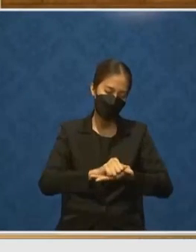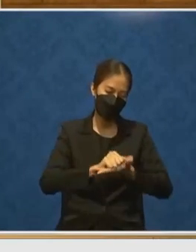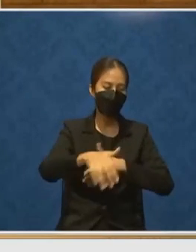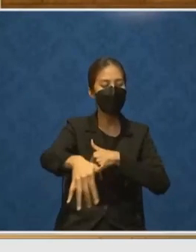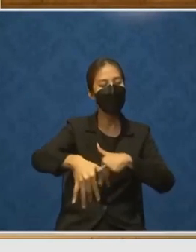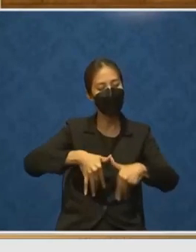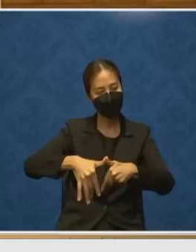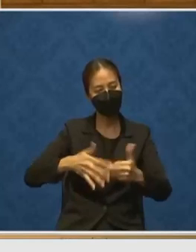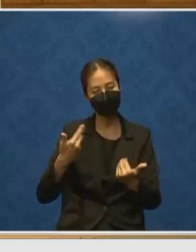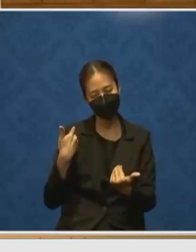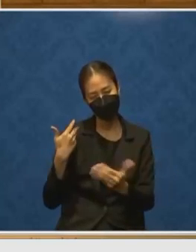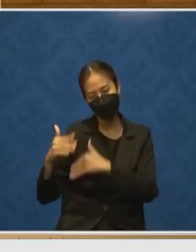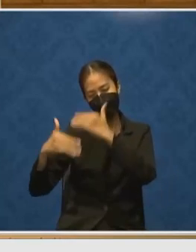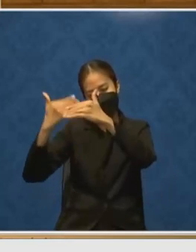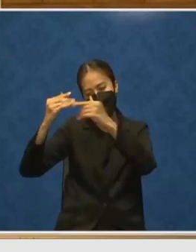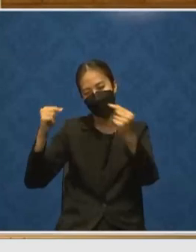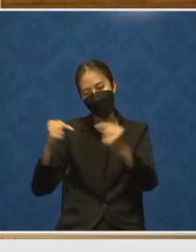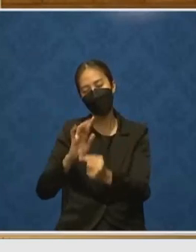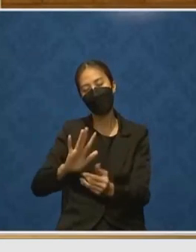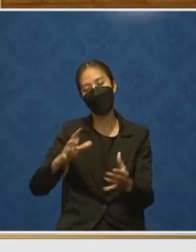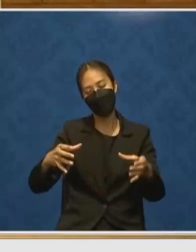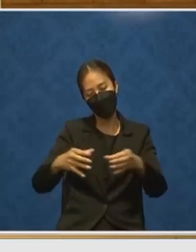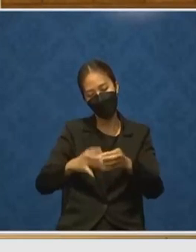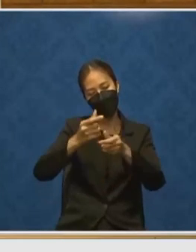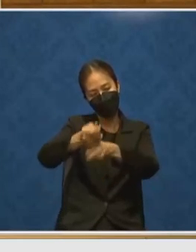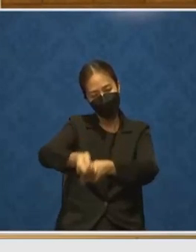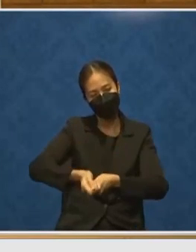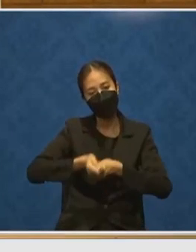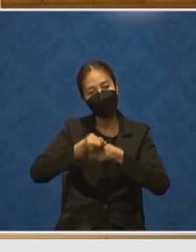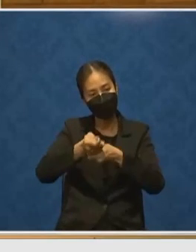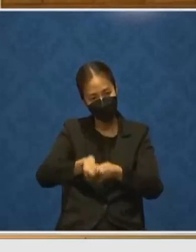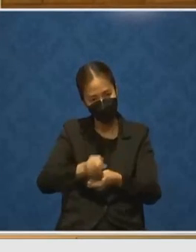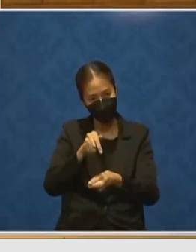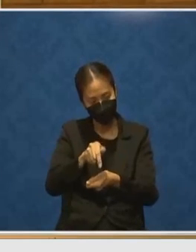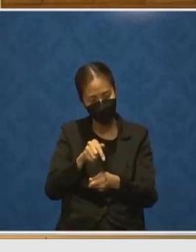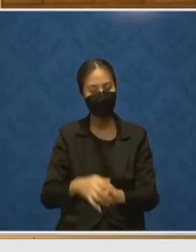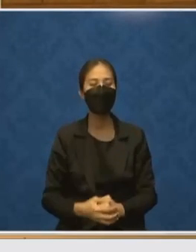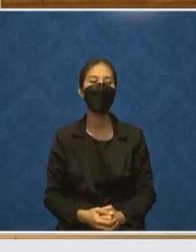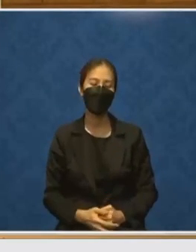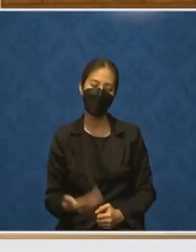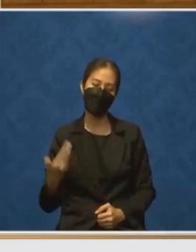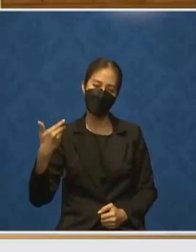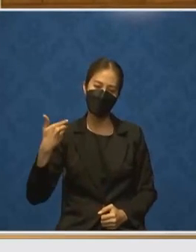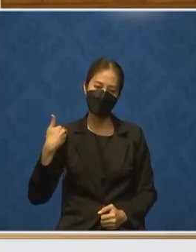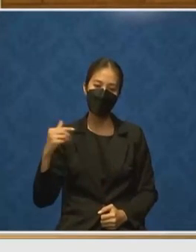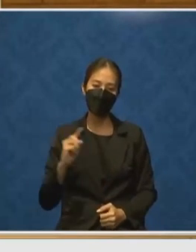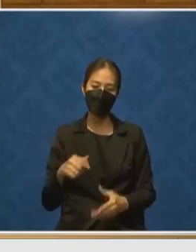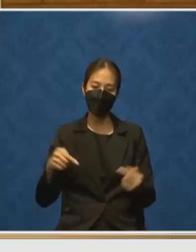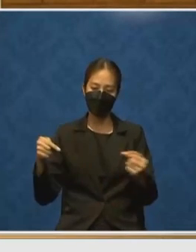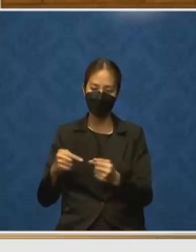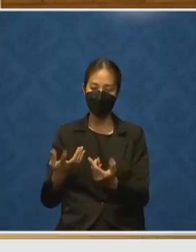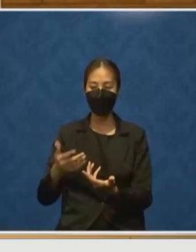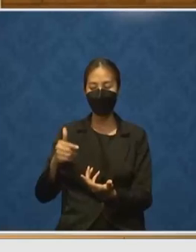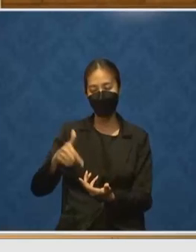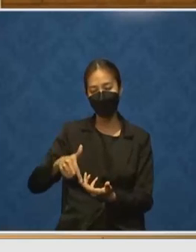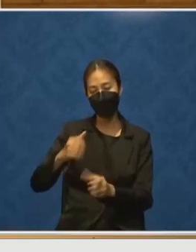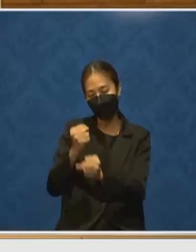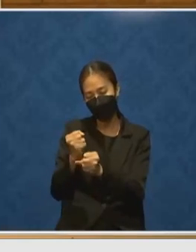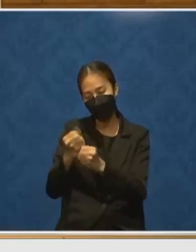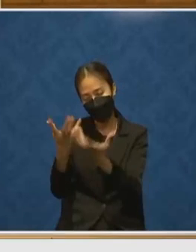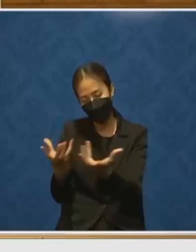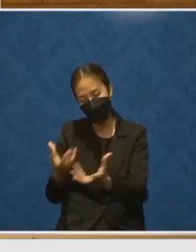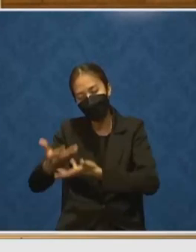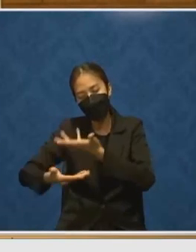พัฒนาความเข้มแข็งของสถาบันเกษตรกรวิสาหกิจชุมชนรวมทั้งพัฒนาศักยภาพผู้ประกอบการชุมชนไม่น้อยกว่า 3,500 ร